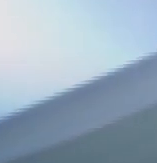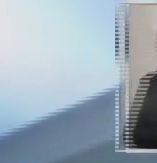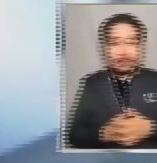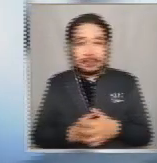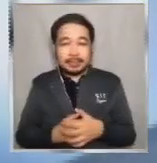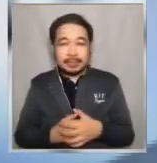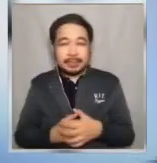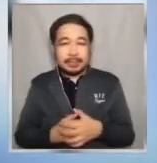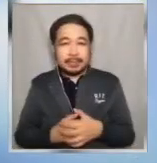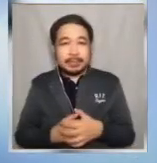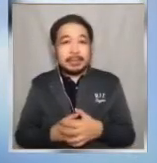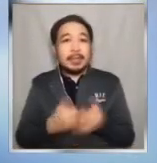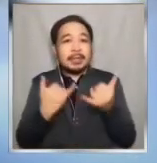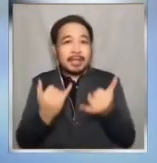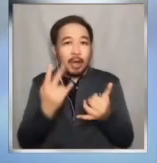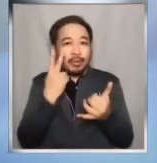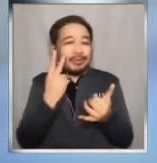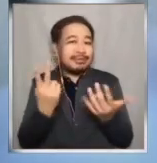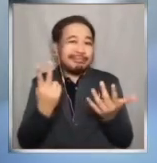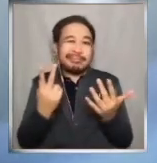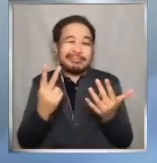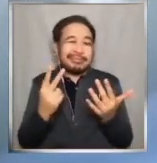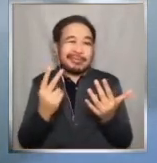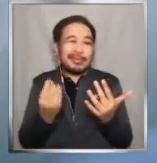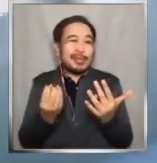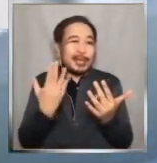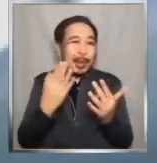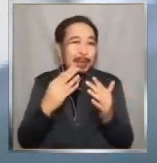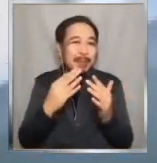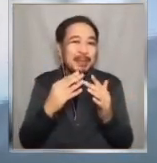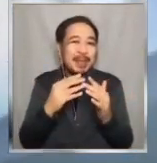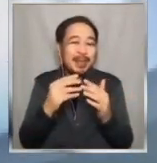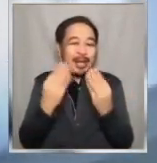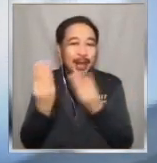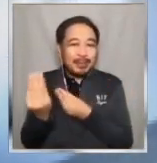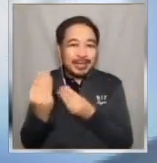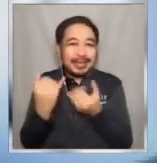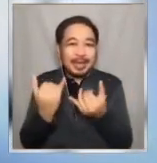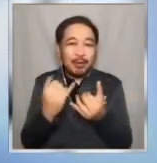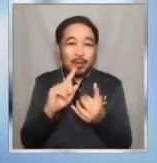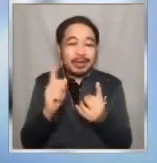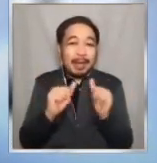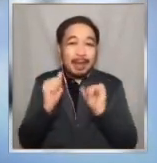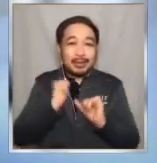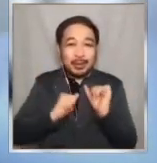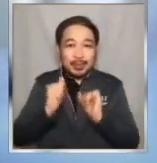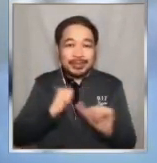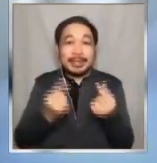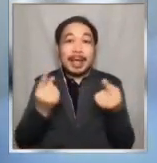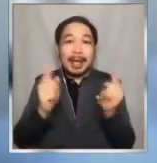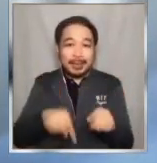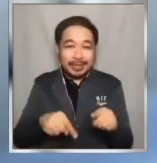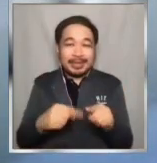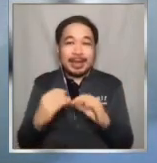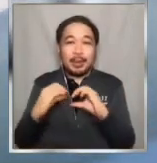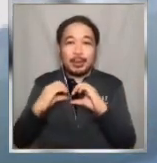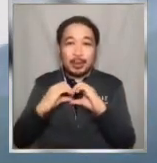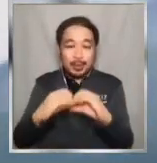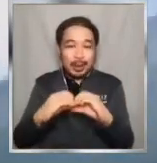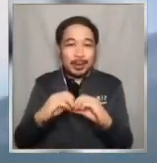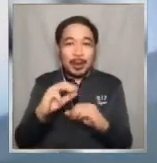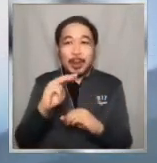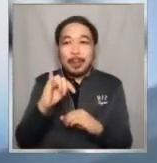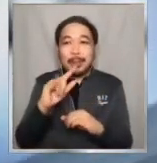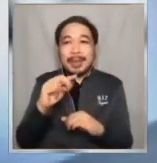Chika Minute na mga kapuso at ang maghahatid ng latest showbiz happenings ngayong gabi, ang kapuso millennial It Girl,